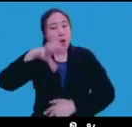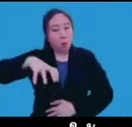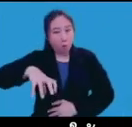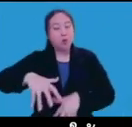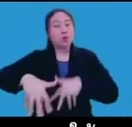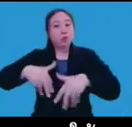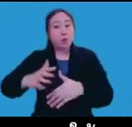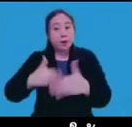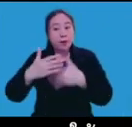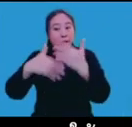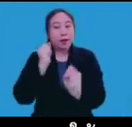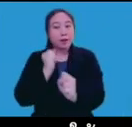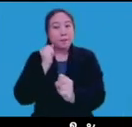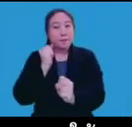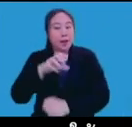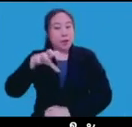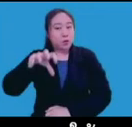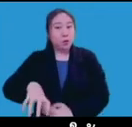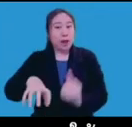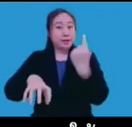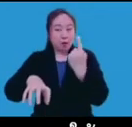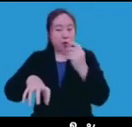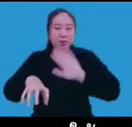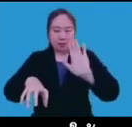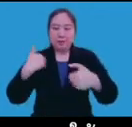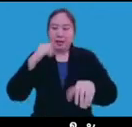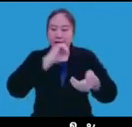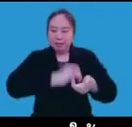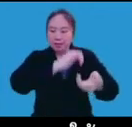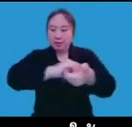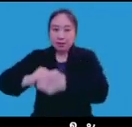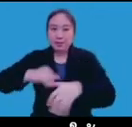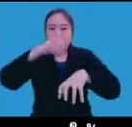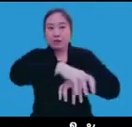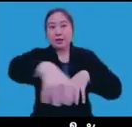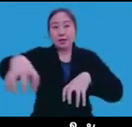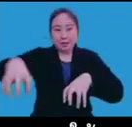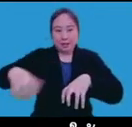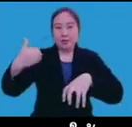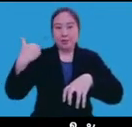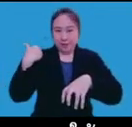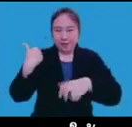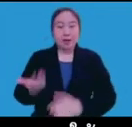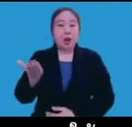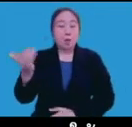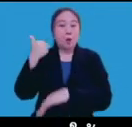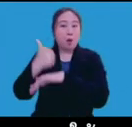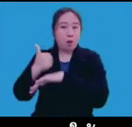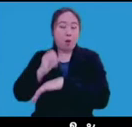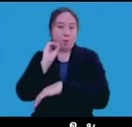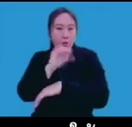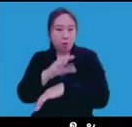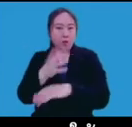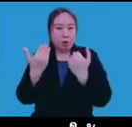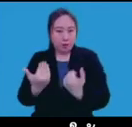ชุมชนไม่ได้ทำงานหน่วยงานเดียวนะฮะทำงานอาศัยภาคีเครือข่ายแล้วก็ท่านผอ.ก็ได้เน้นย้ำนะฮ